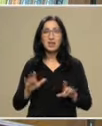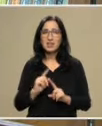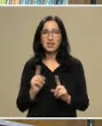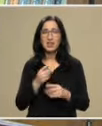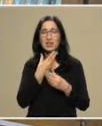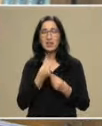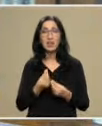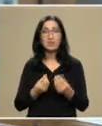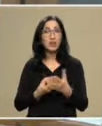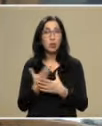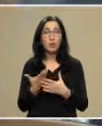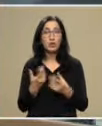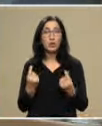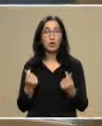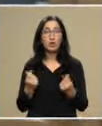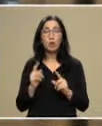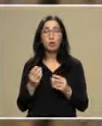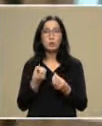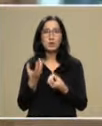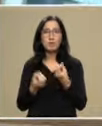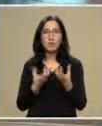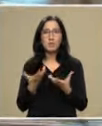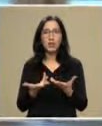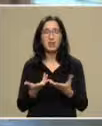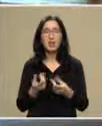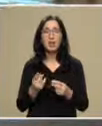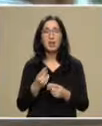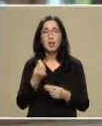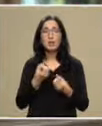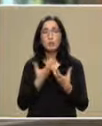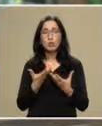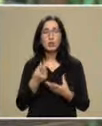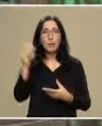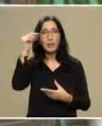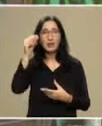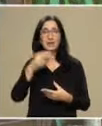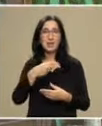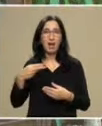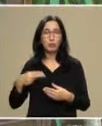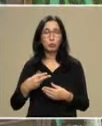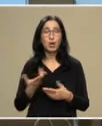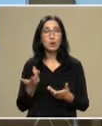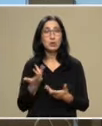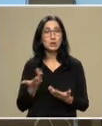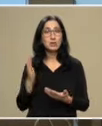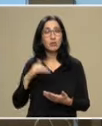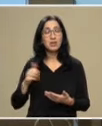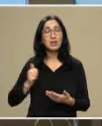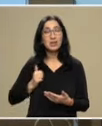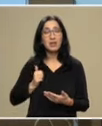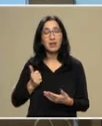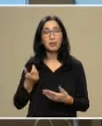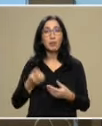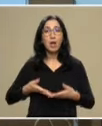винаги харесват новите неща, които са цветни и които са в случая и на български автори. Освен за съхраняването на родния език